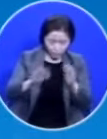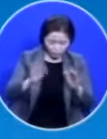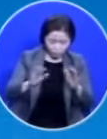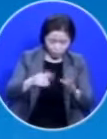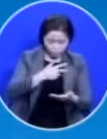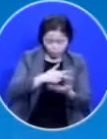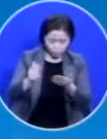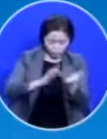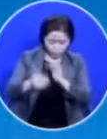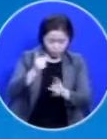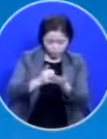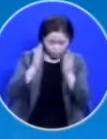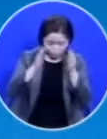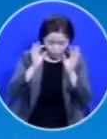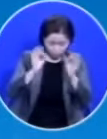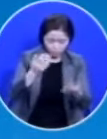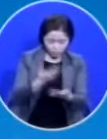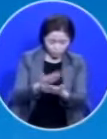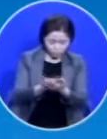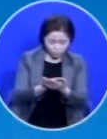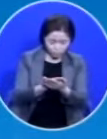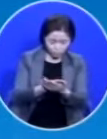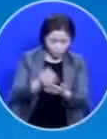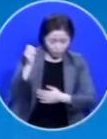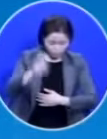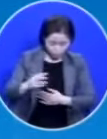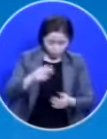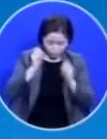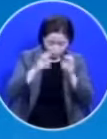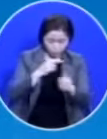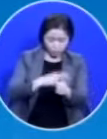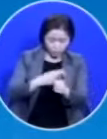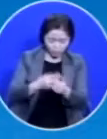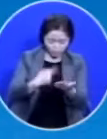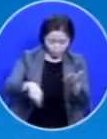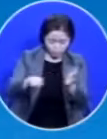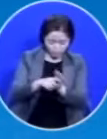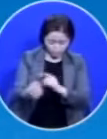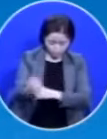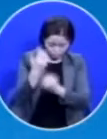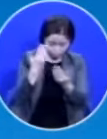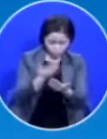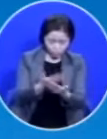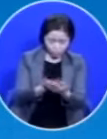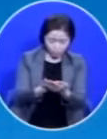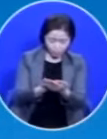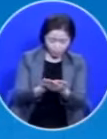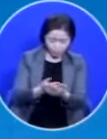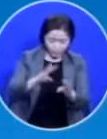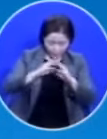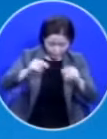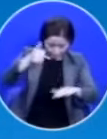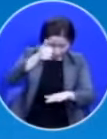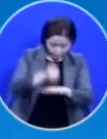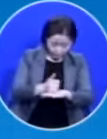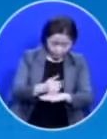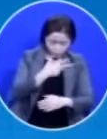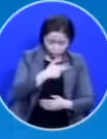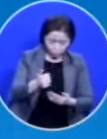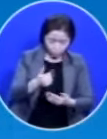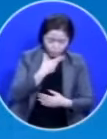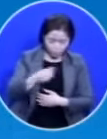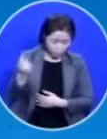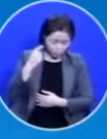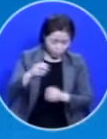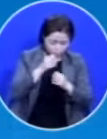예수님을 바라보게 해 주소서 그리고 선교사님들 위해 힘을 주소서 아멘 땅 끝까지 주의 복음 증거 되게